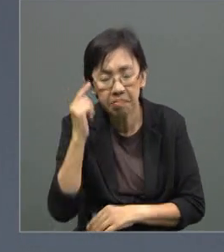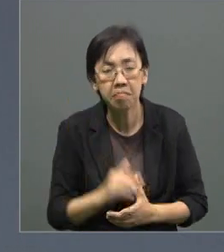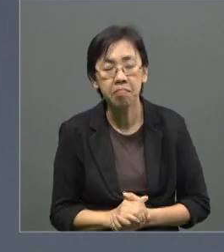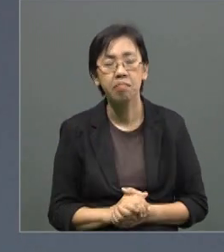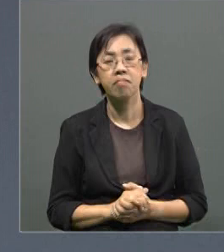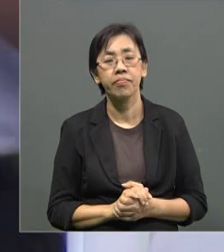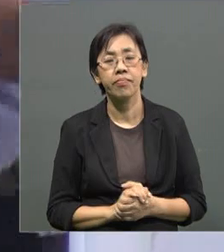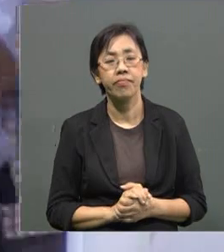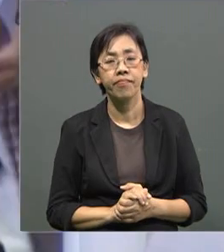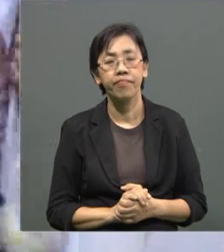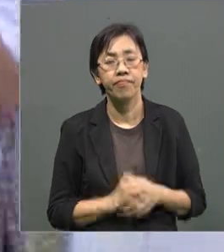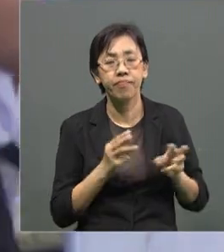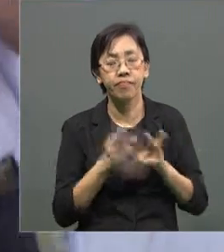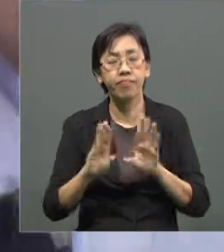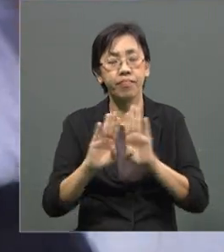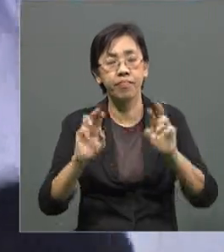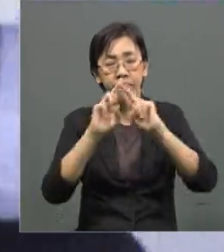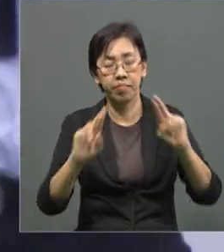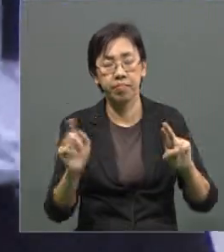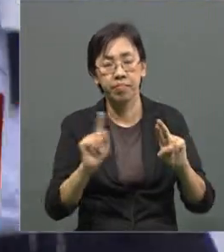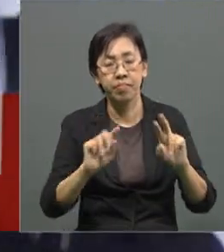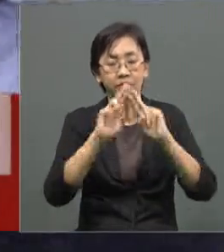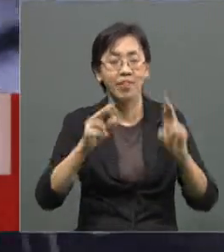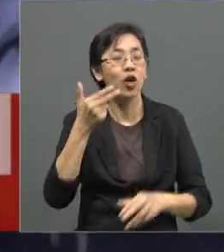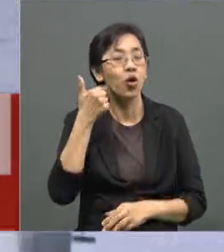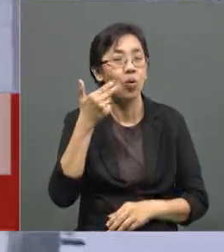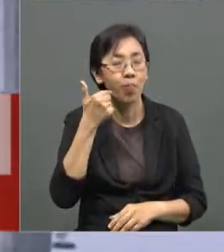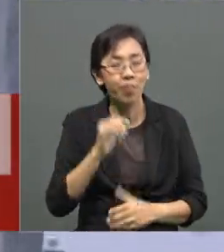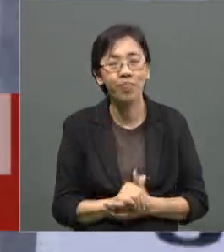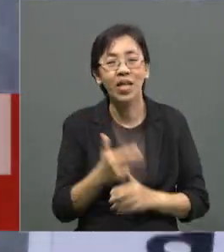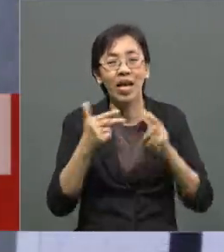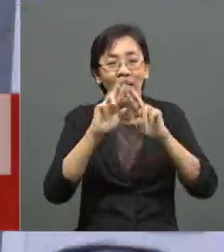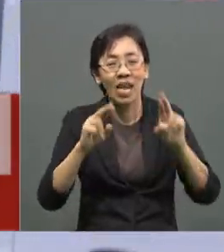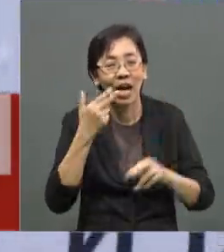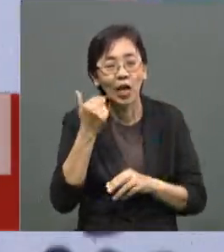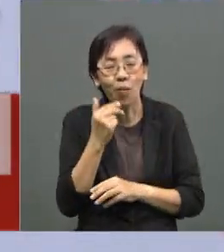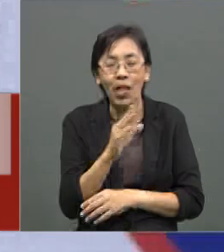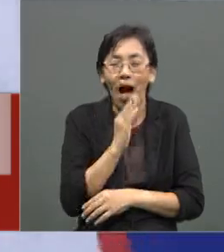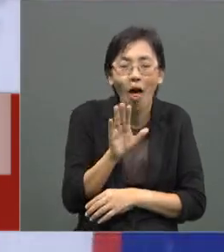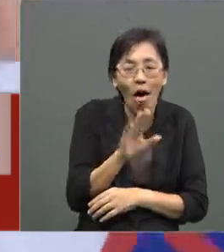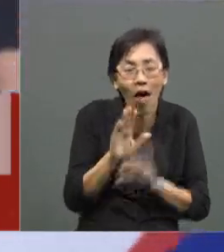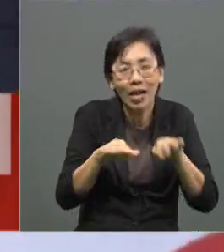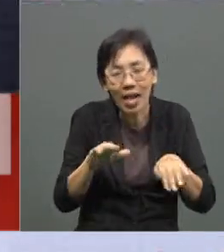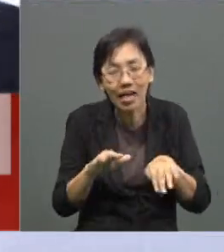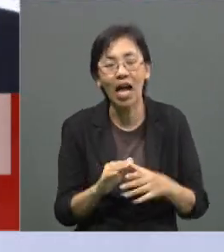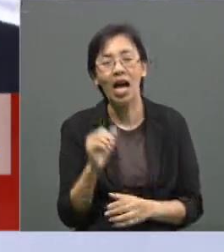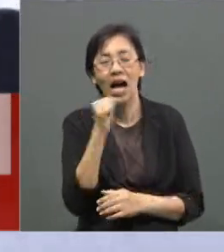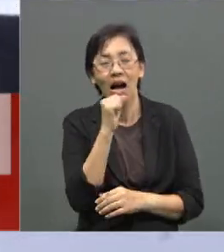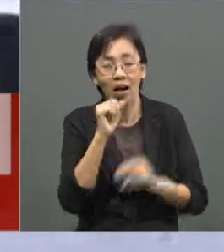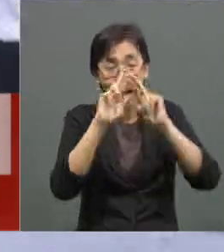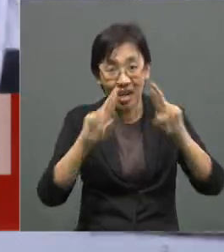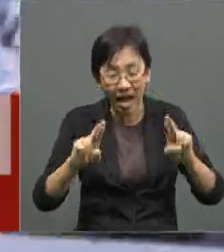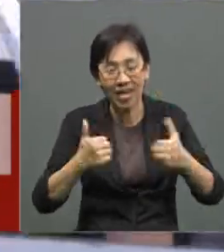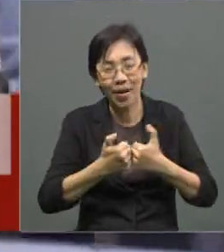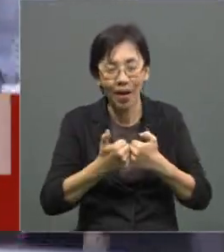แค่นั้นนะรูปแบบการเปิดร้านเป็นลักษณะร้านคขนมล่อเด็กนะฮะเป็นลักษณะร้านวิดีโอเกมดึงดูดให้